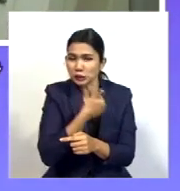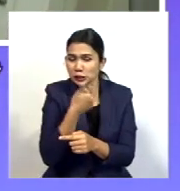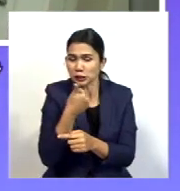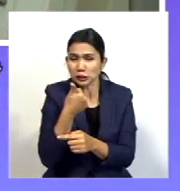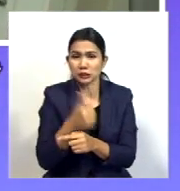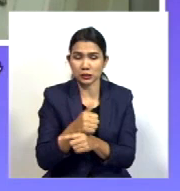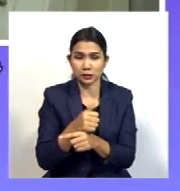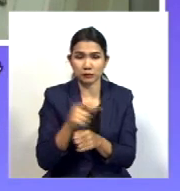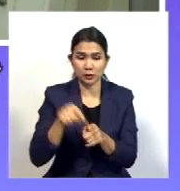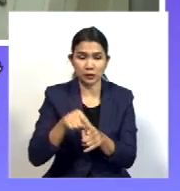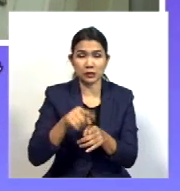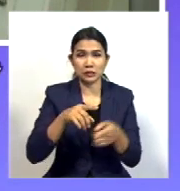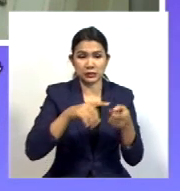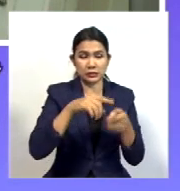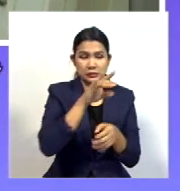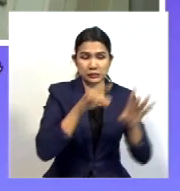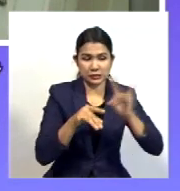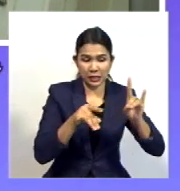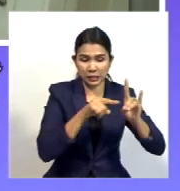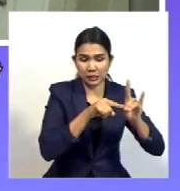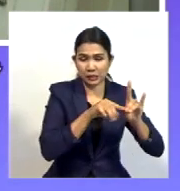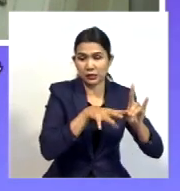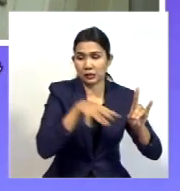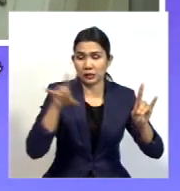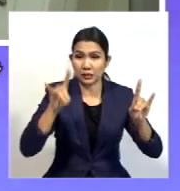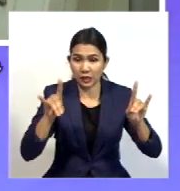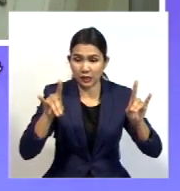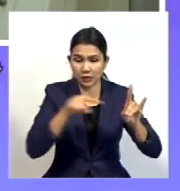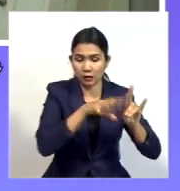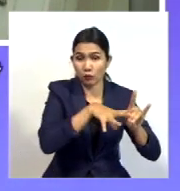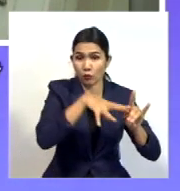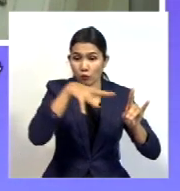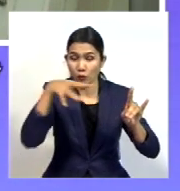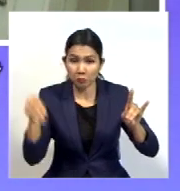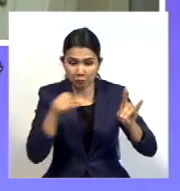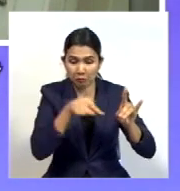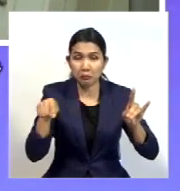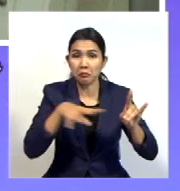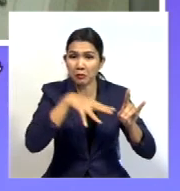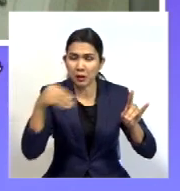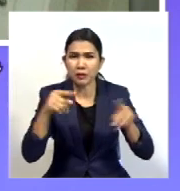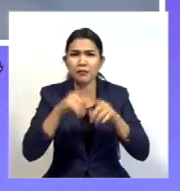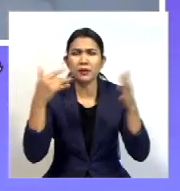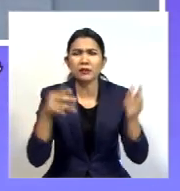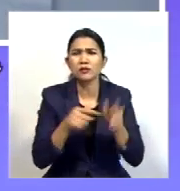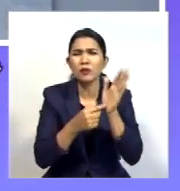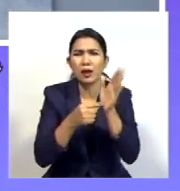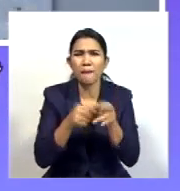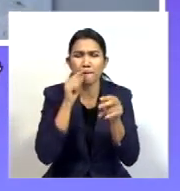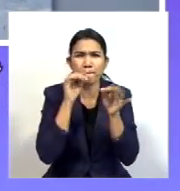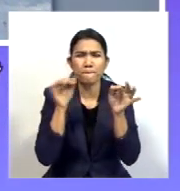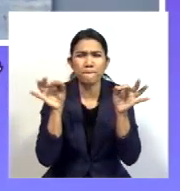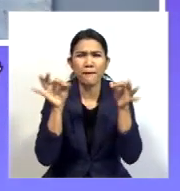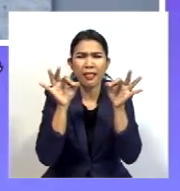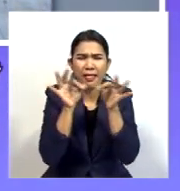ำเชื้อจากสัตว์หนึ่งไปถึงอีกสัตว์หนึ่งได้นะครับก็คือพวกเห็บไรริ้นแมลงต่างๆนะครับซึ่งจะ